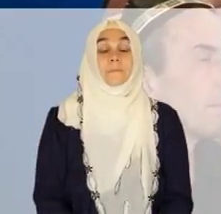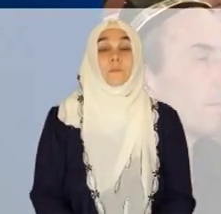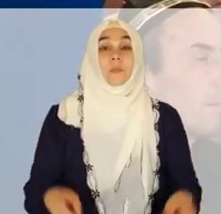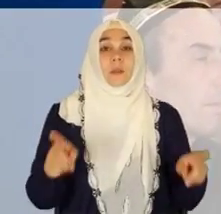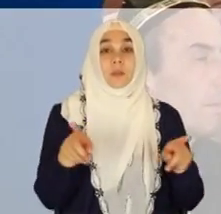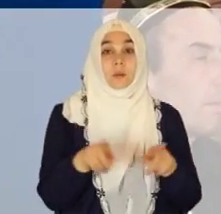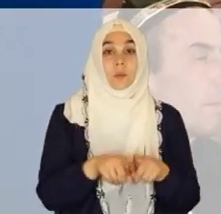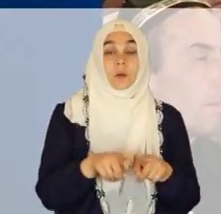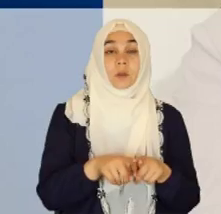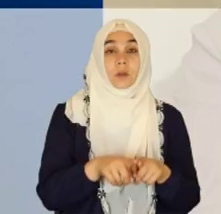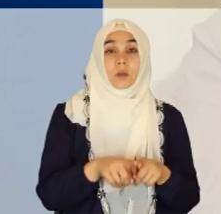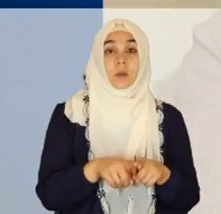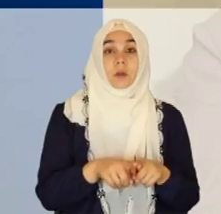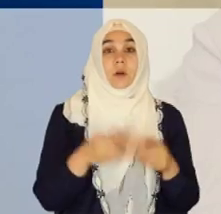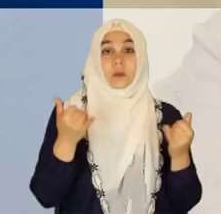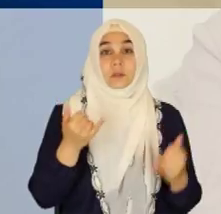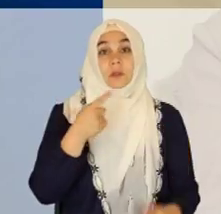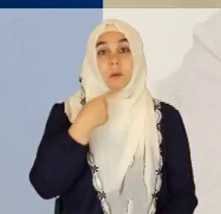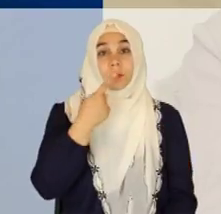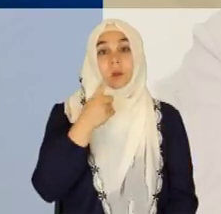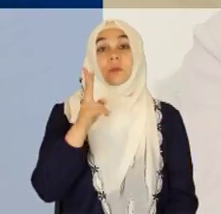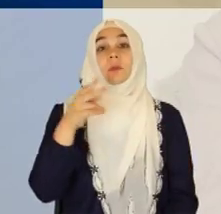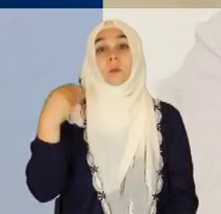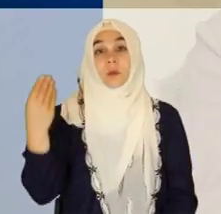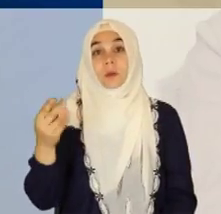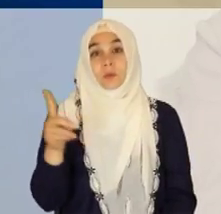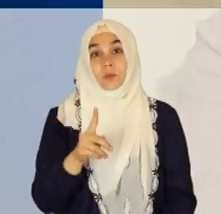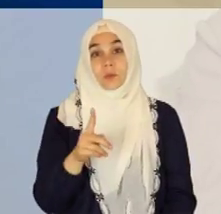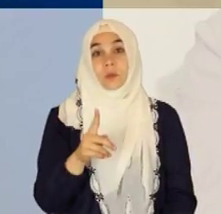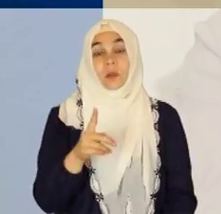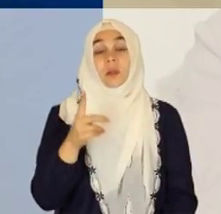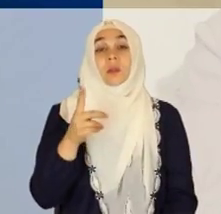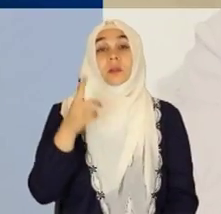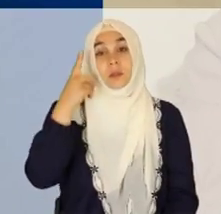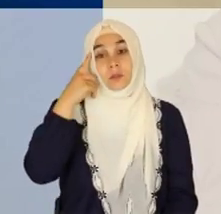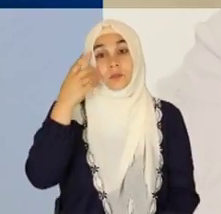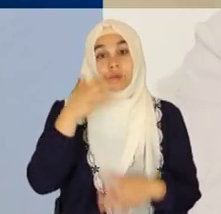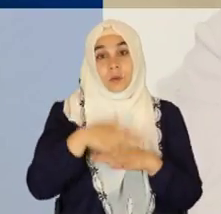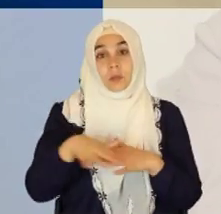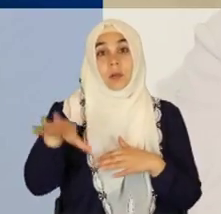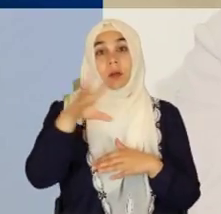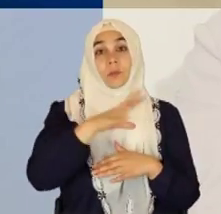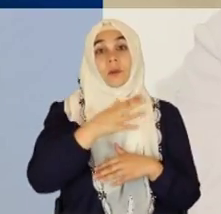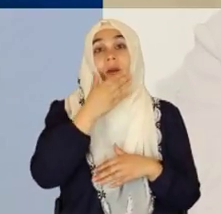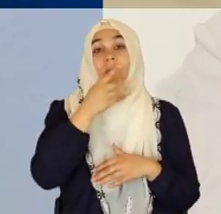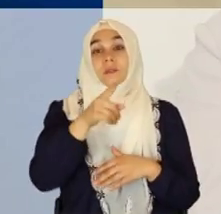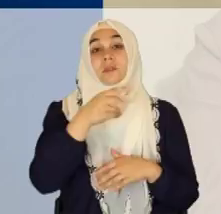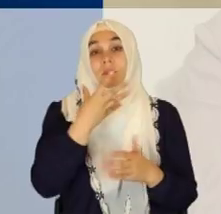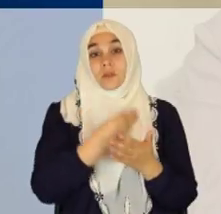Demak, haligi hozirgi gapimiz kimga beradi degan. Demak, o'sha iffati